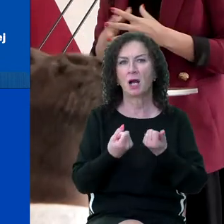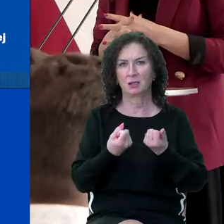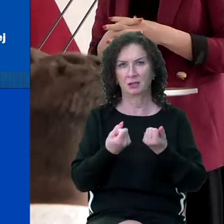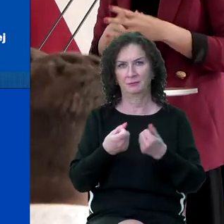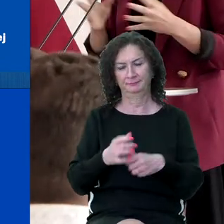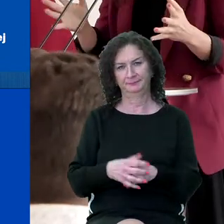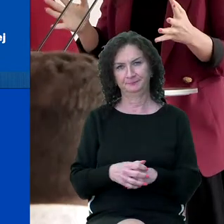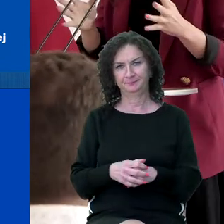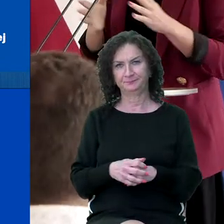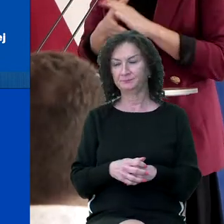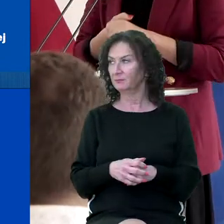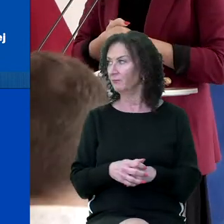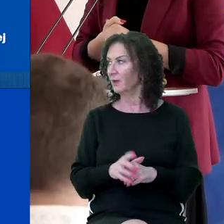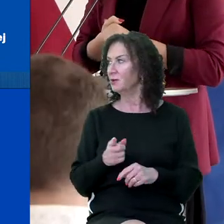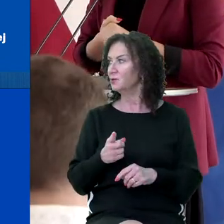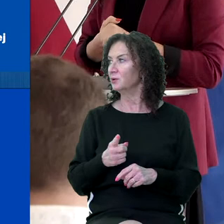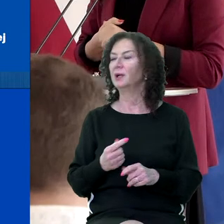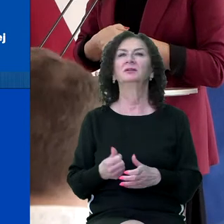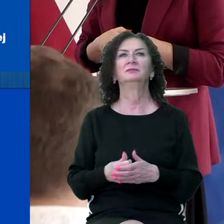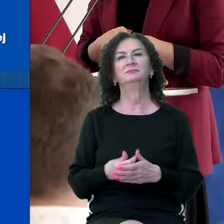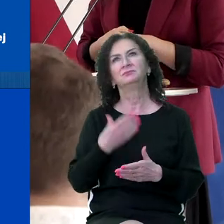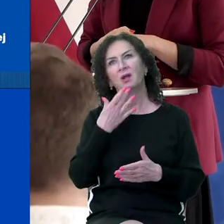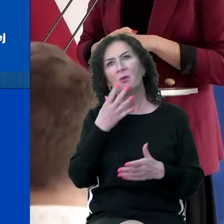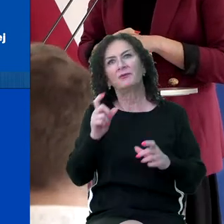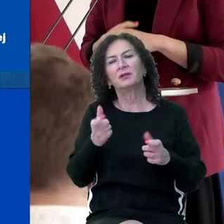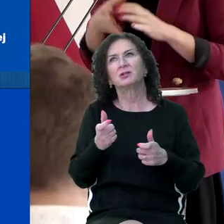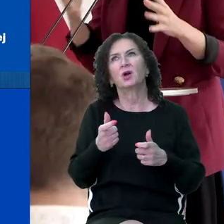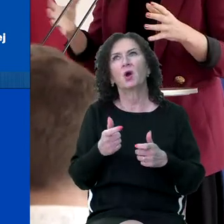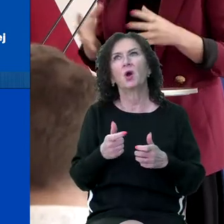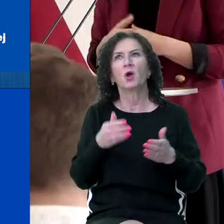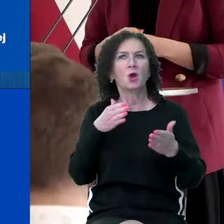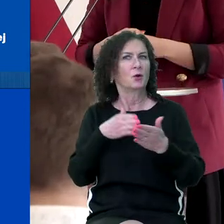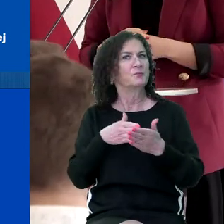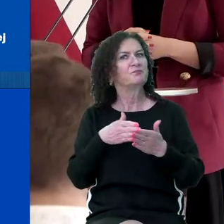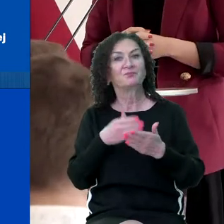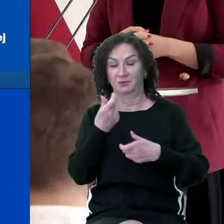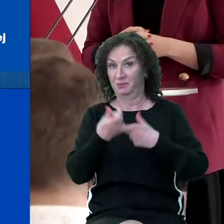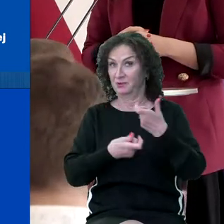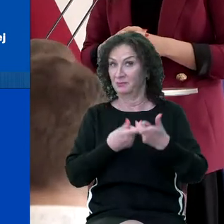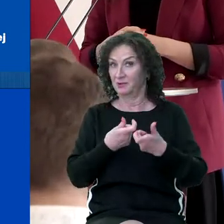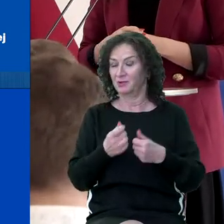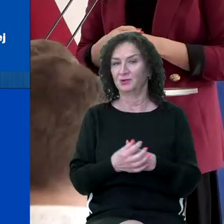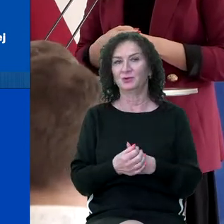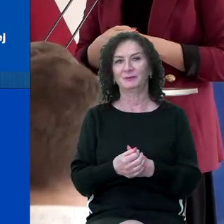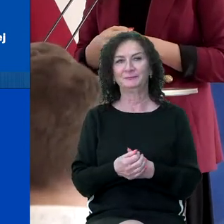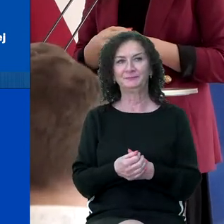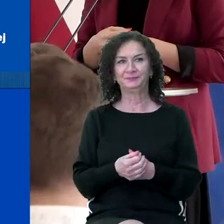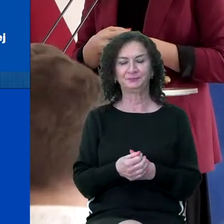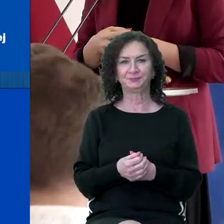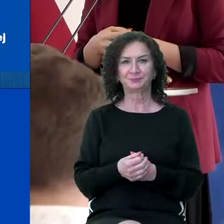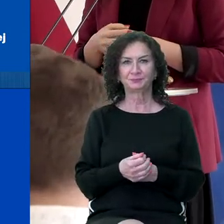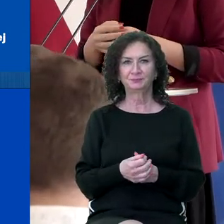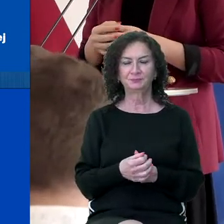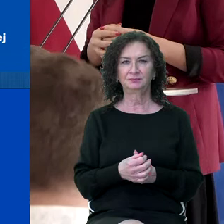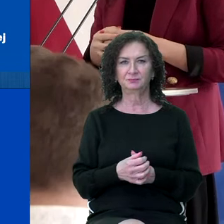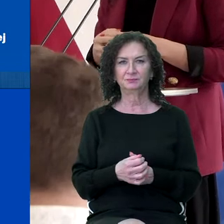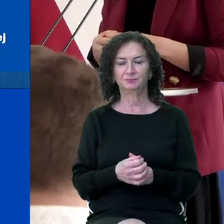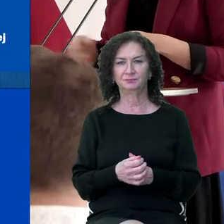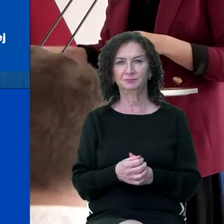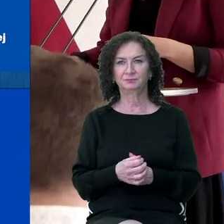tutaj tak rzucam takie hasło, co staje przed nami także w tym takim sformułowaniu, no takim